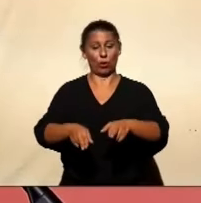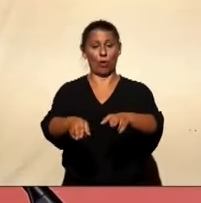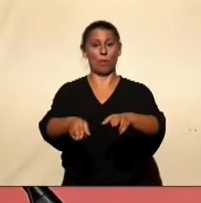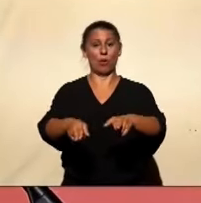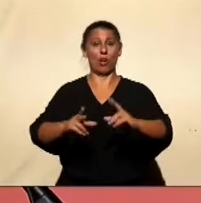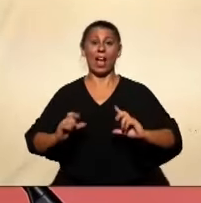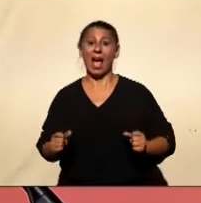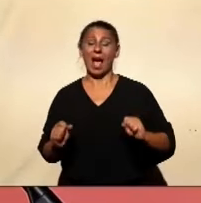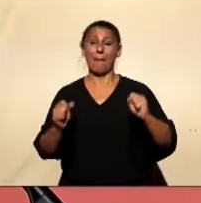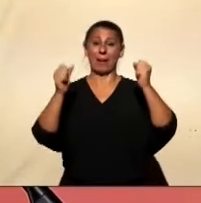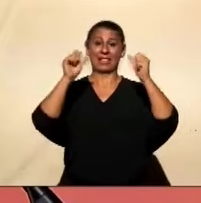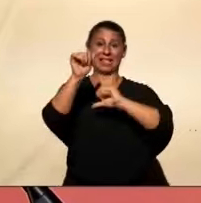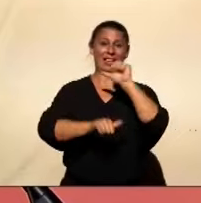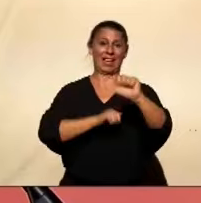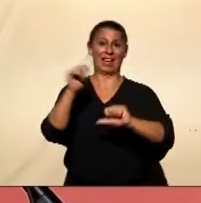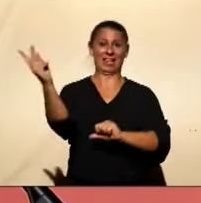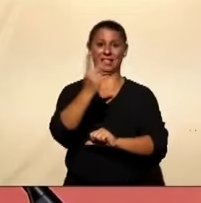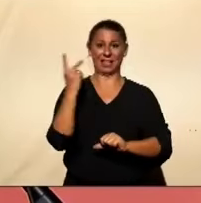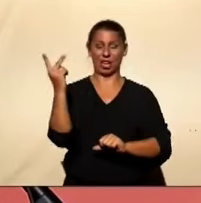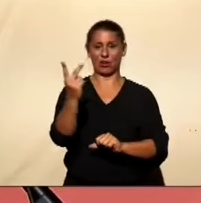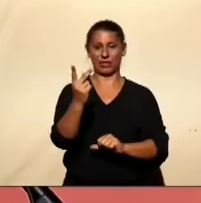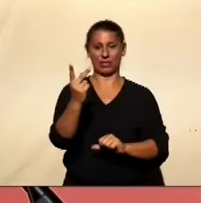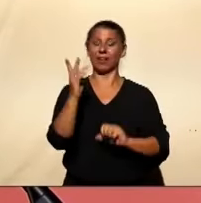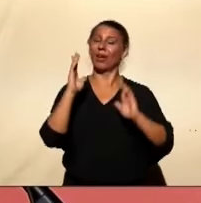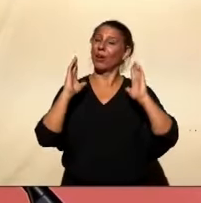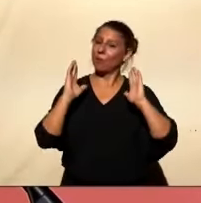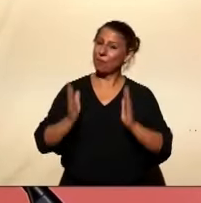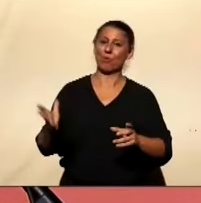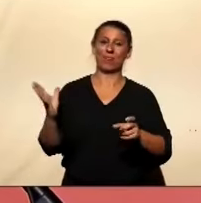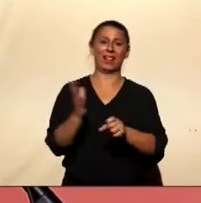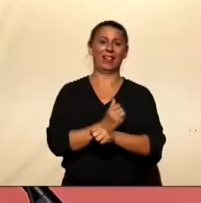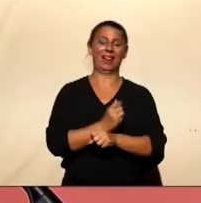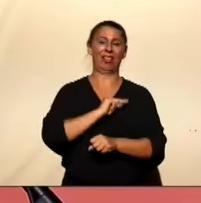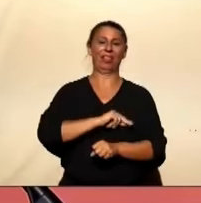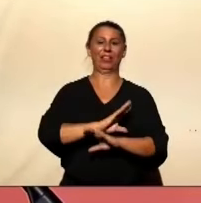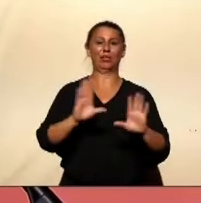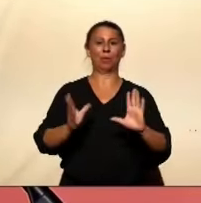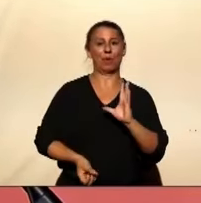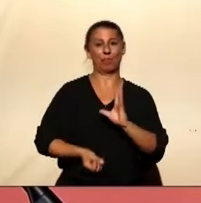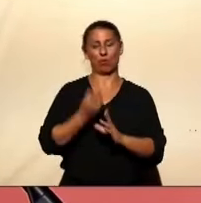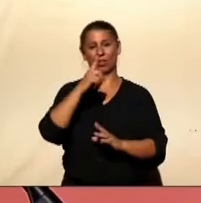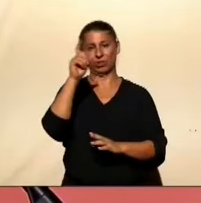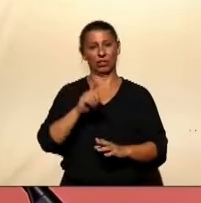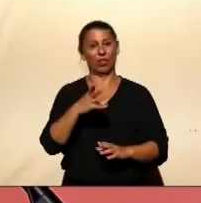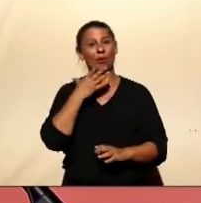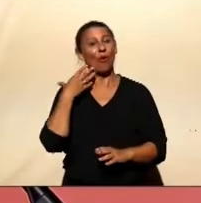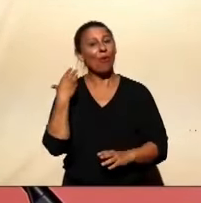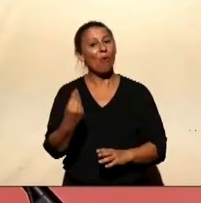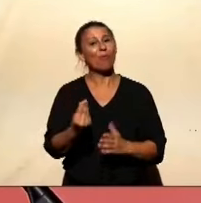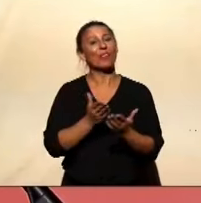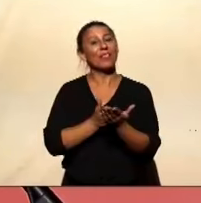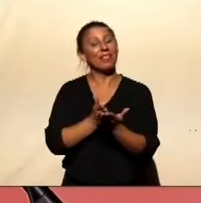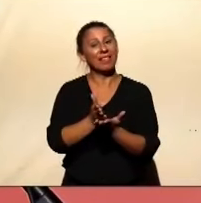της επαναστατικής αλλαγής της κοινωνίας, μπορούμε να κερδίσουμε μια νέα ζωή, όμορφη και